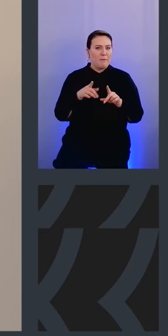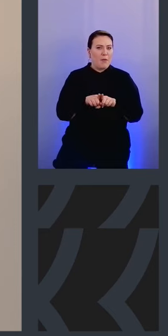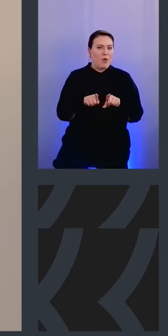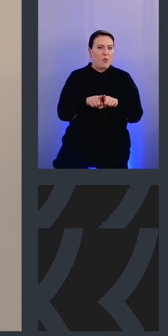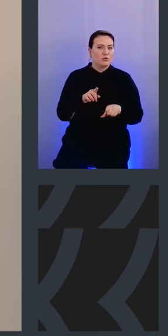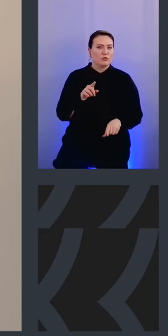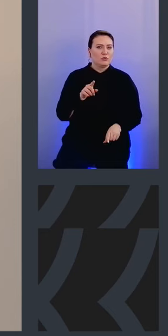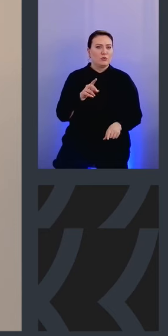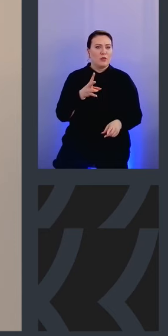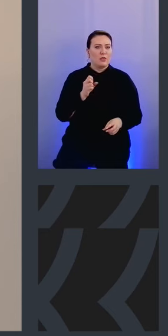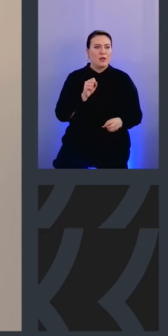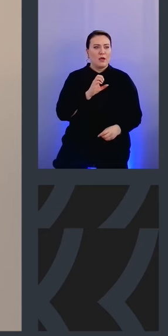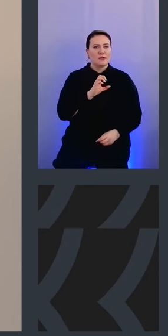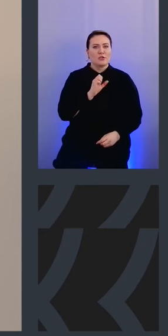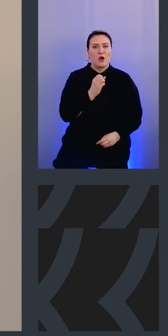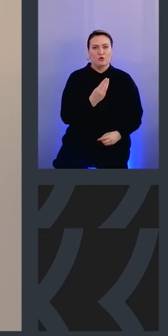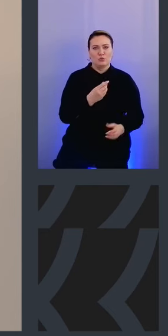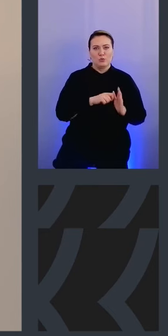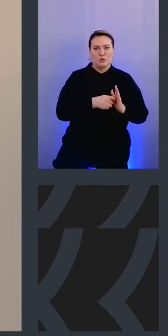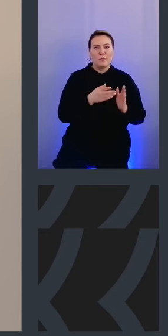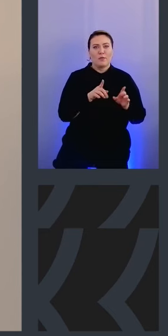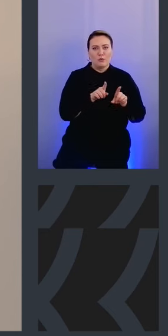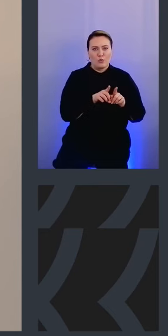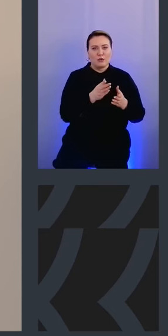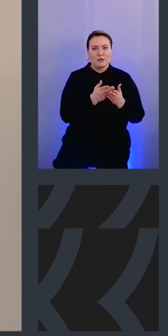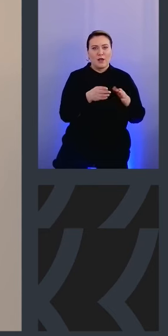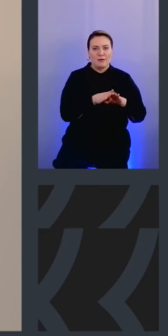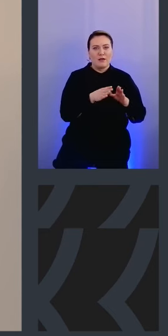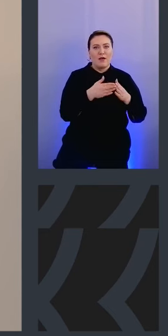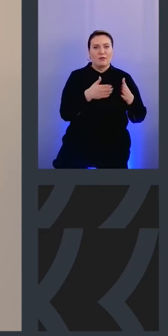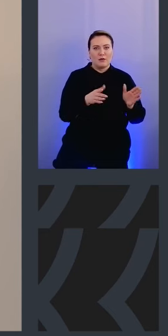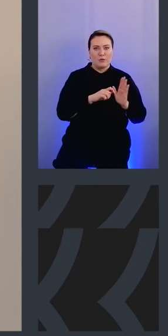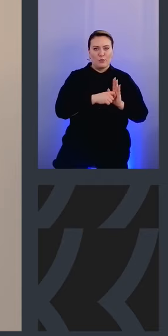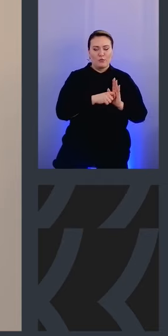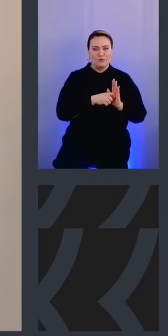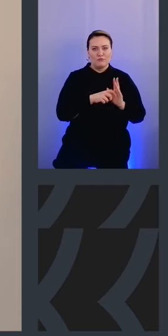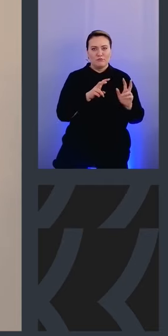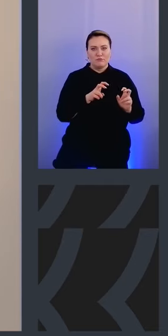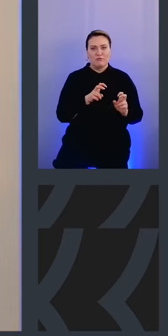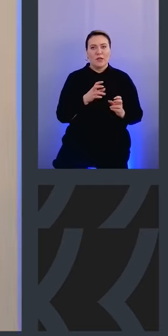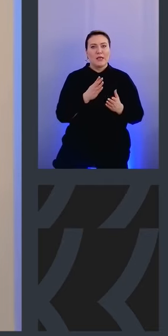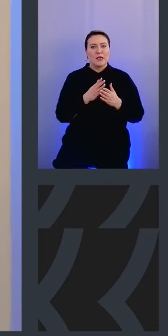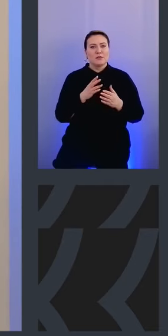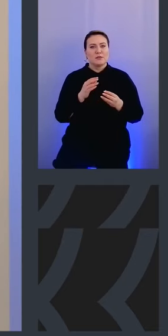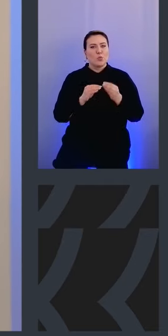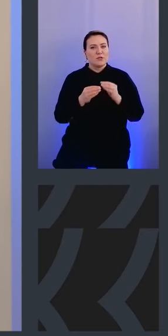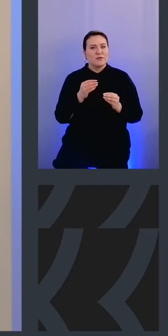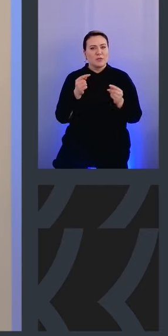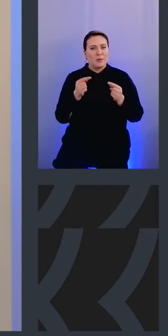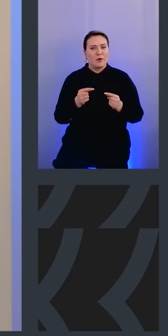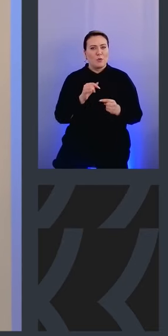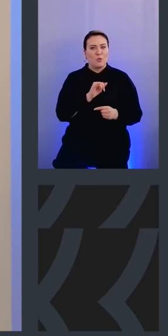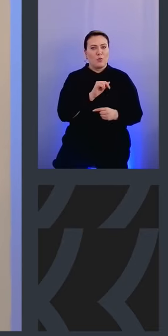на SSH-ключи. Там тоже открытый и закрытый ключ есть. И вот есть уязвимости определенные у